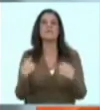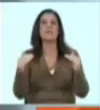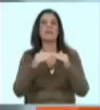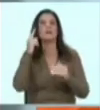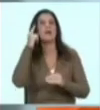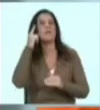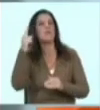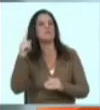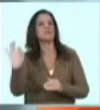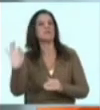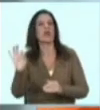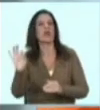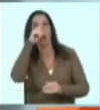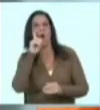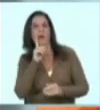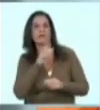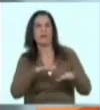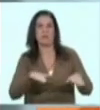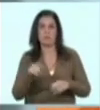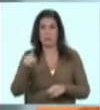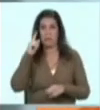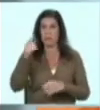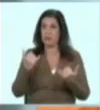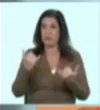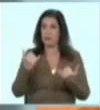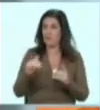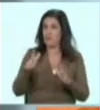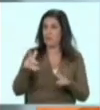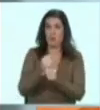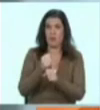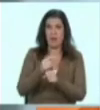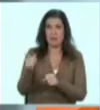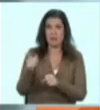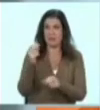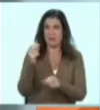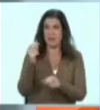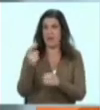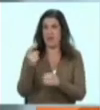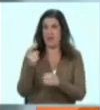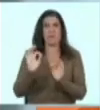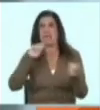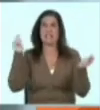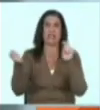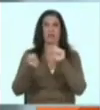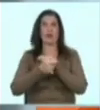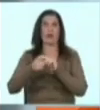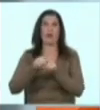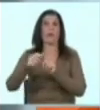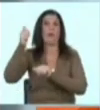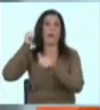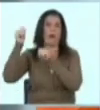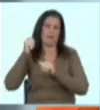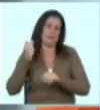חושבים שהספין הזה יהפוך אותנו למדינת החושך, אתם טועים טעות מרה, ואני מרגיע את הציבור בבית ואומר לו, אנחנו מפלגה לאומית ליברלית. זו הייתה